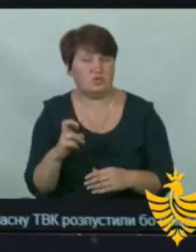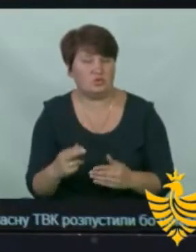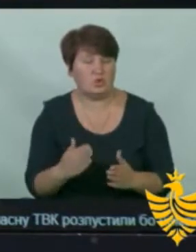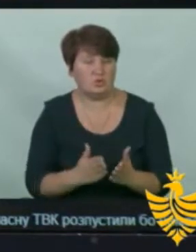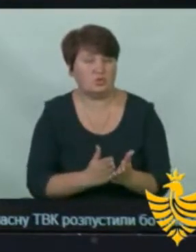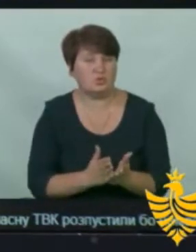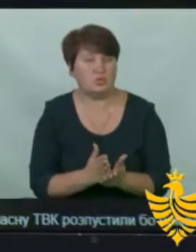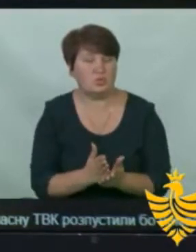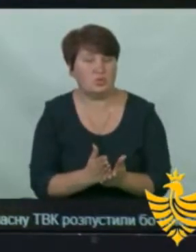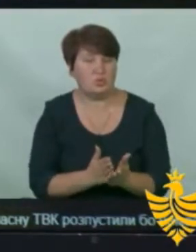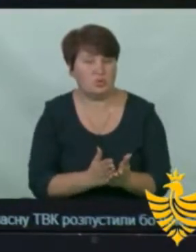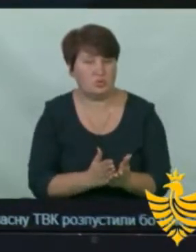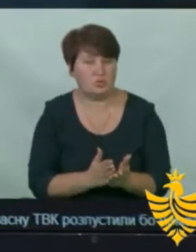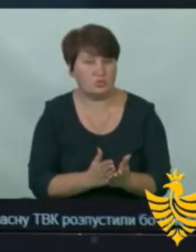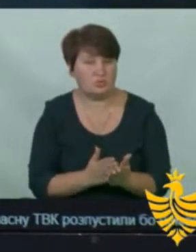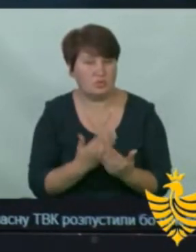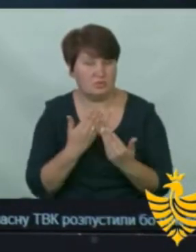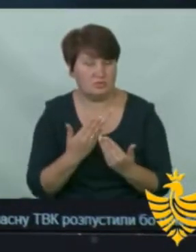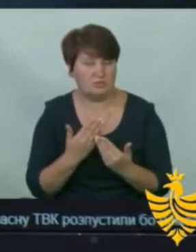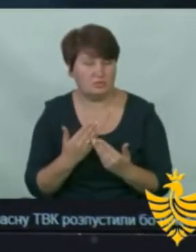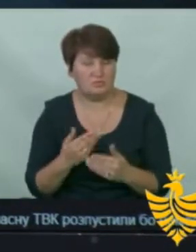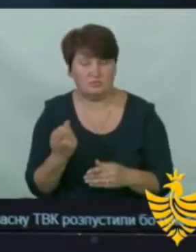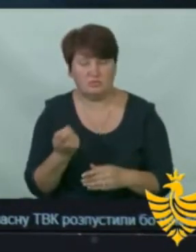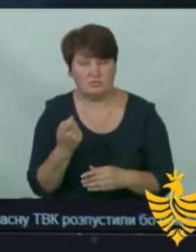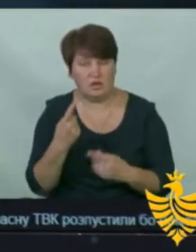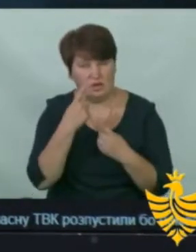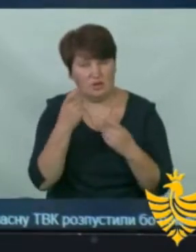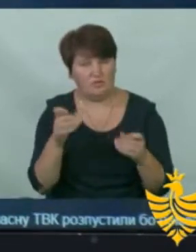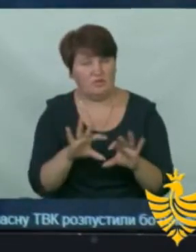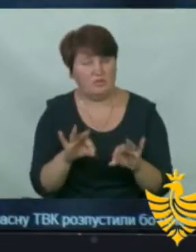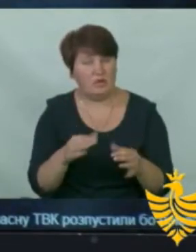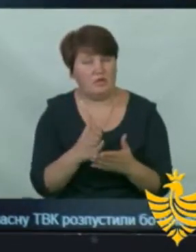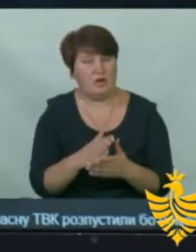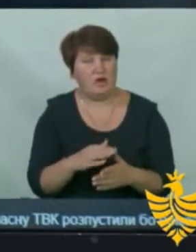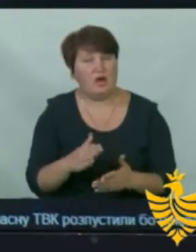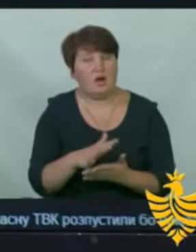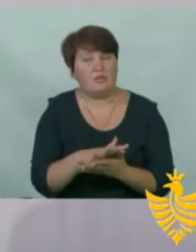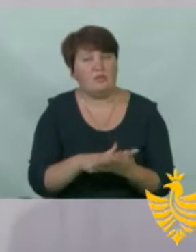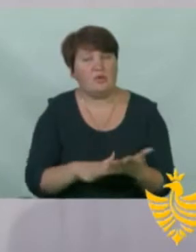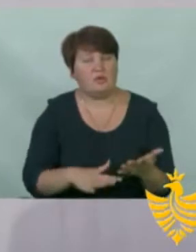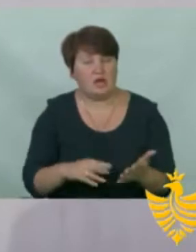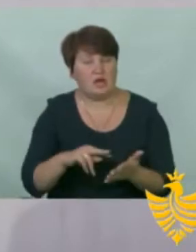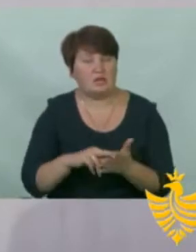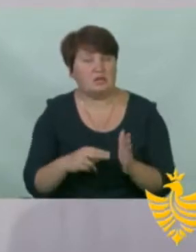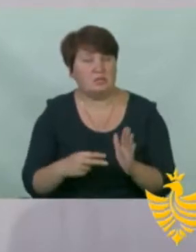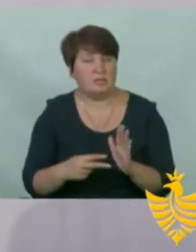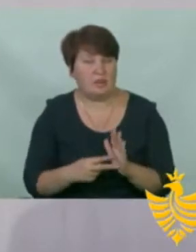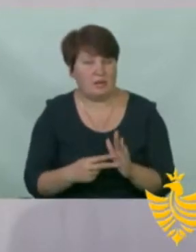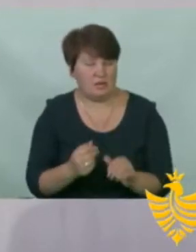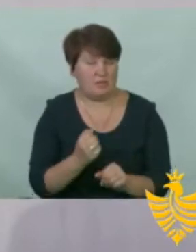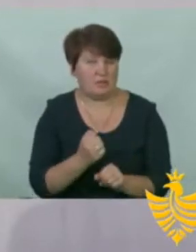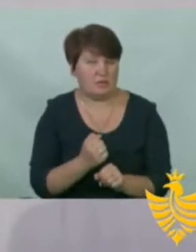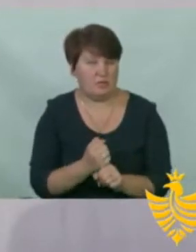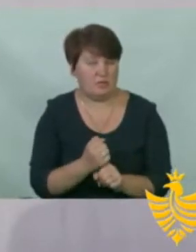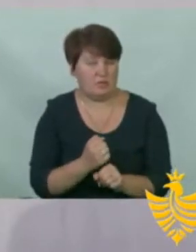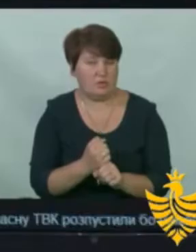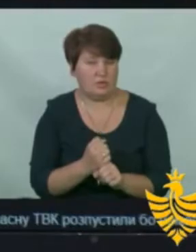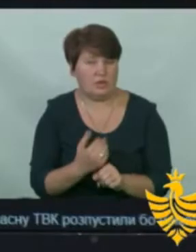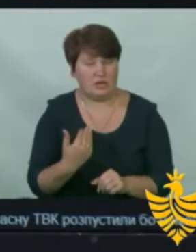служб. Наразі ми маємо досить мало інформації. Як ви вважаєте, яка буде подальша стратегія роботи з цими даними?